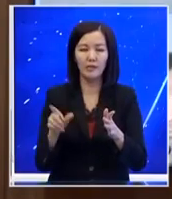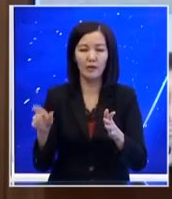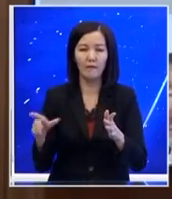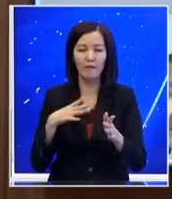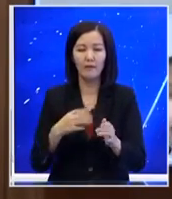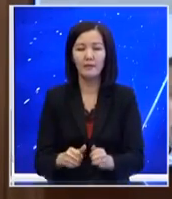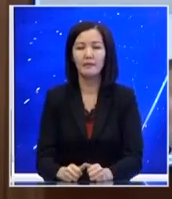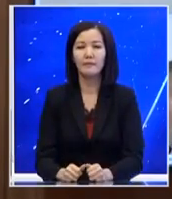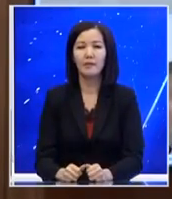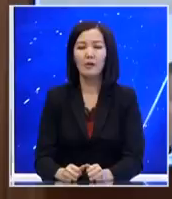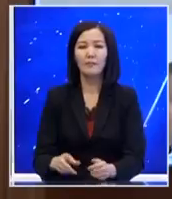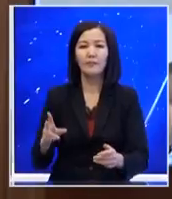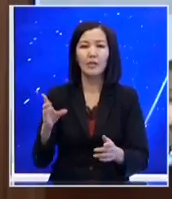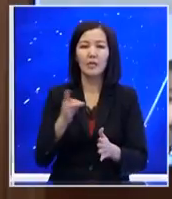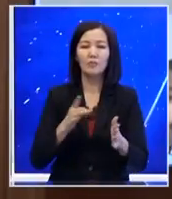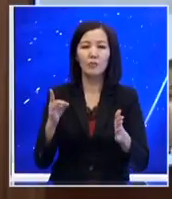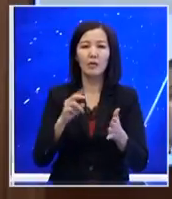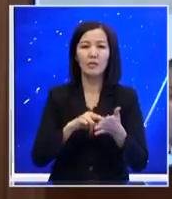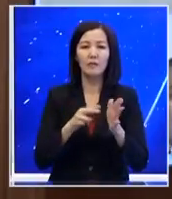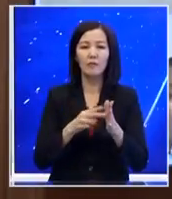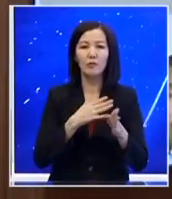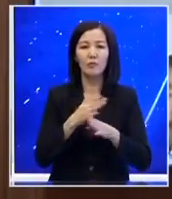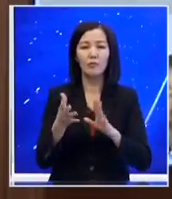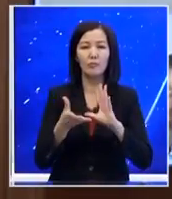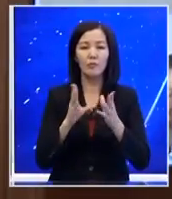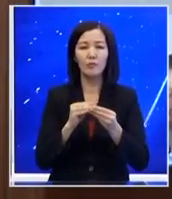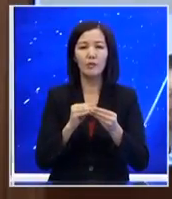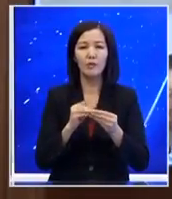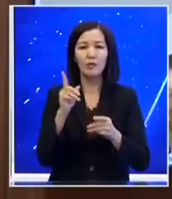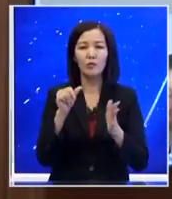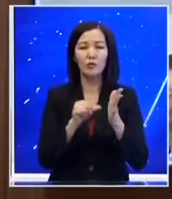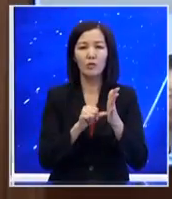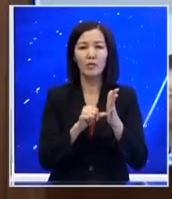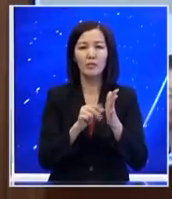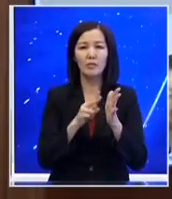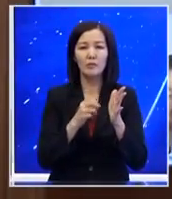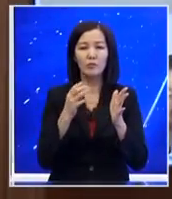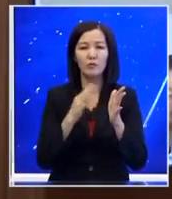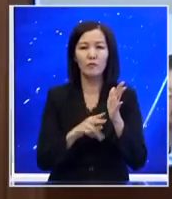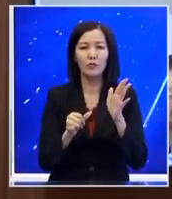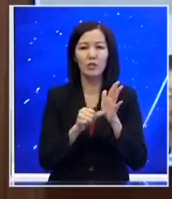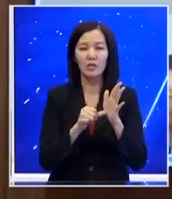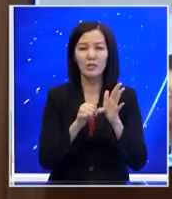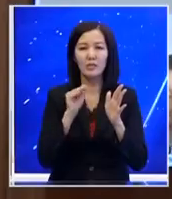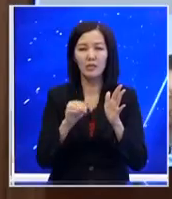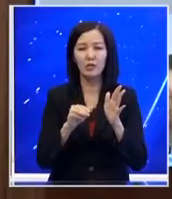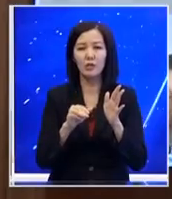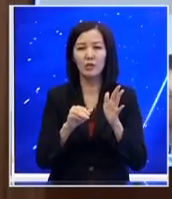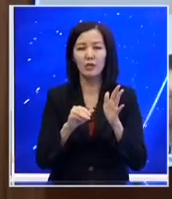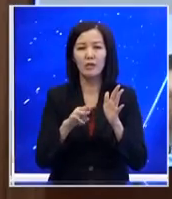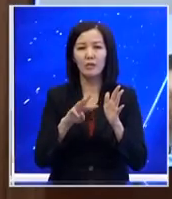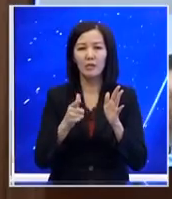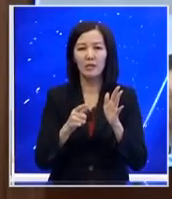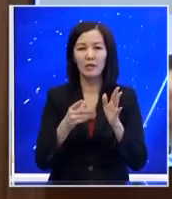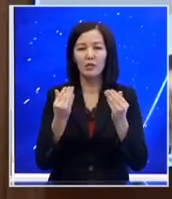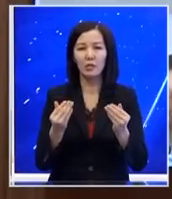С республиканского бюджета общая сумма составила 106 миллионов 796 тысяч. Они посажены